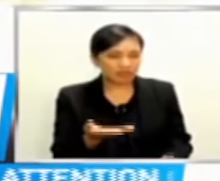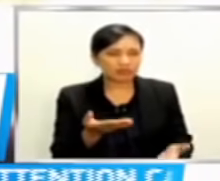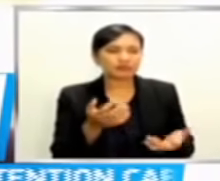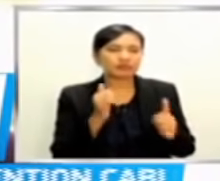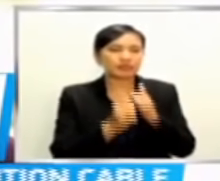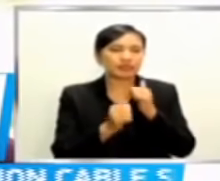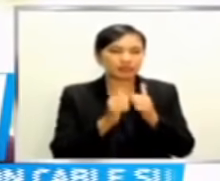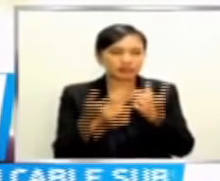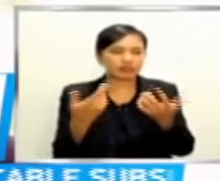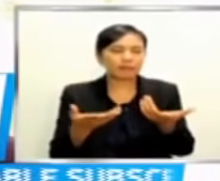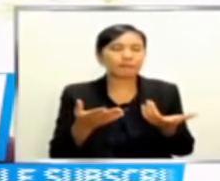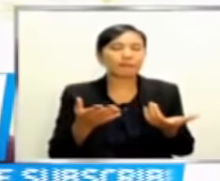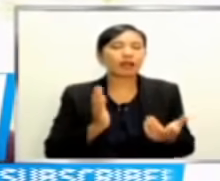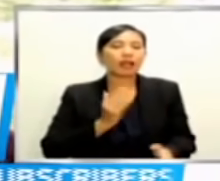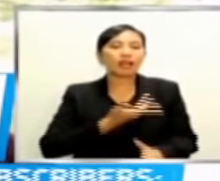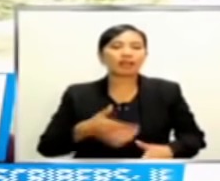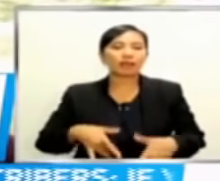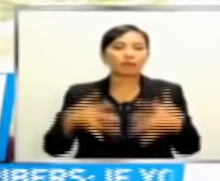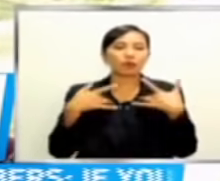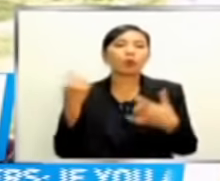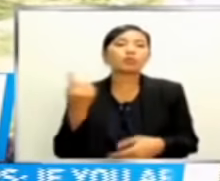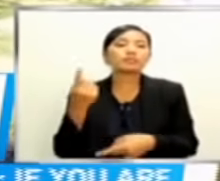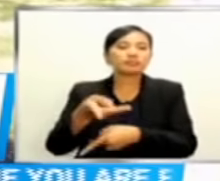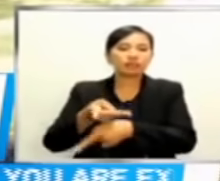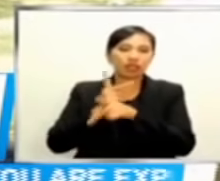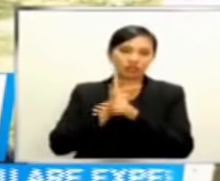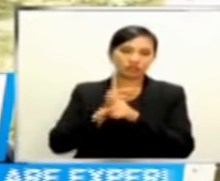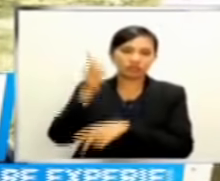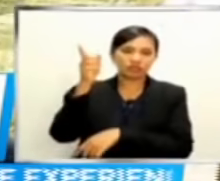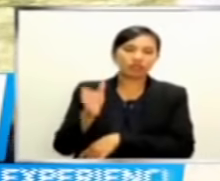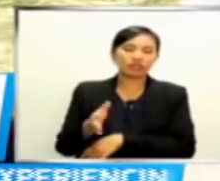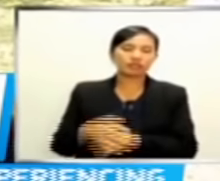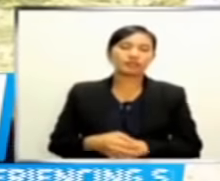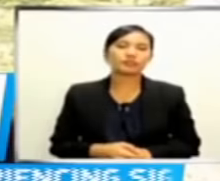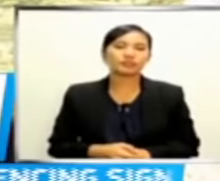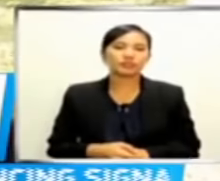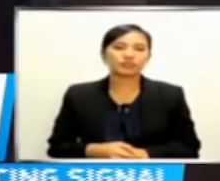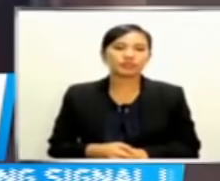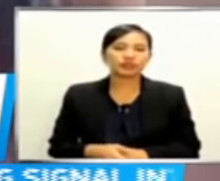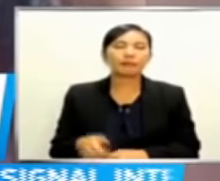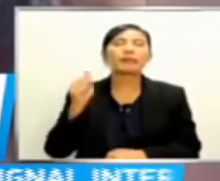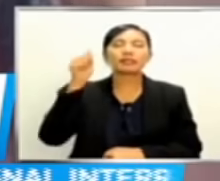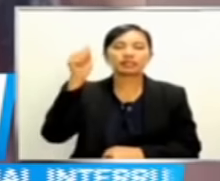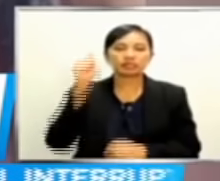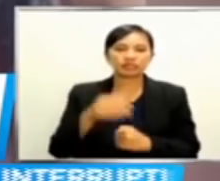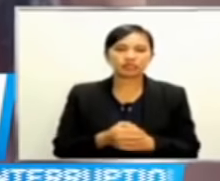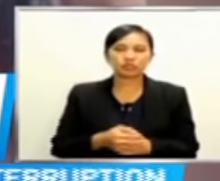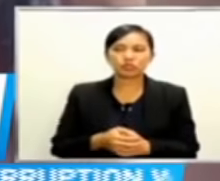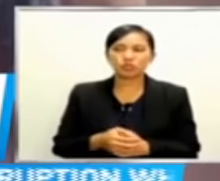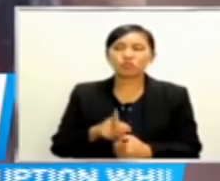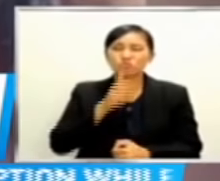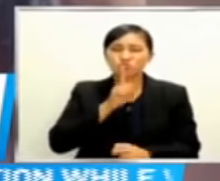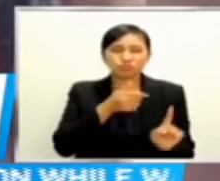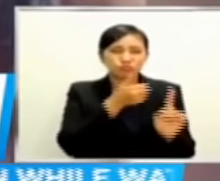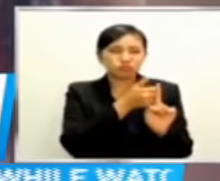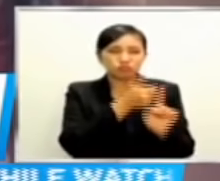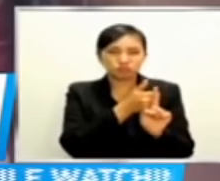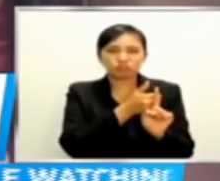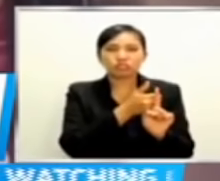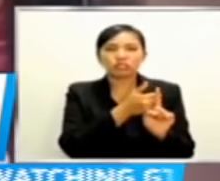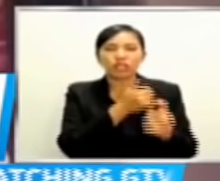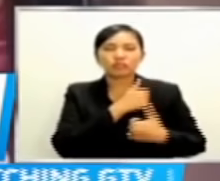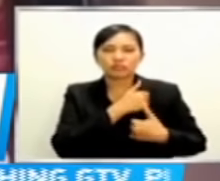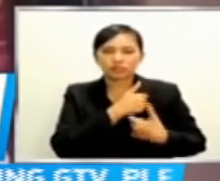ang buhay. Kung hindi natin swerte, bahala na. Fighter talaga siya. Byuda na rin si Mabel